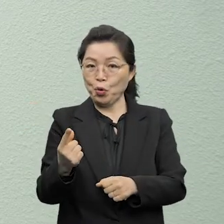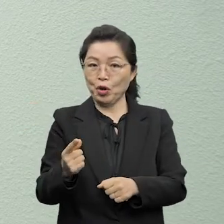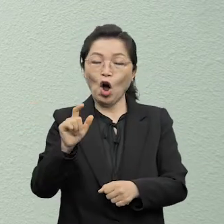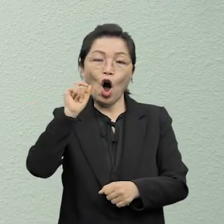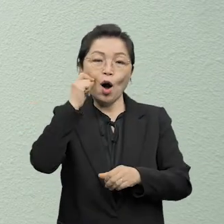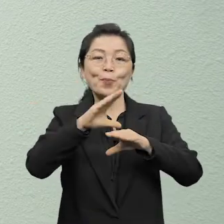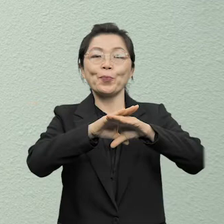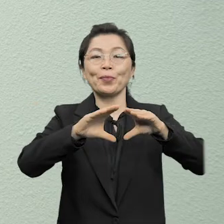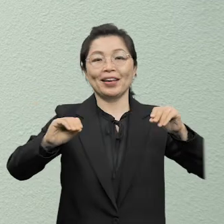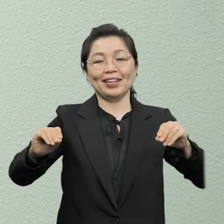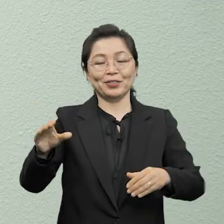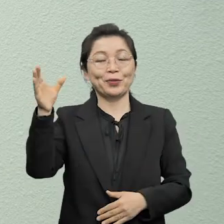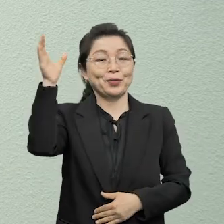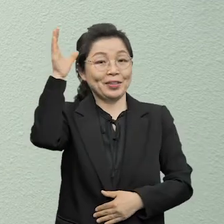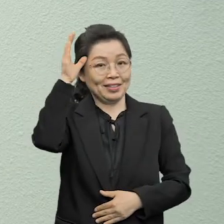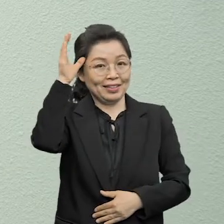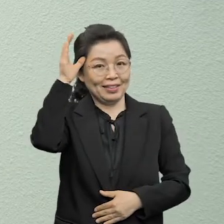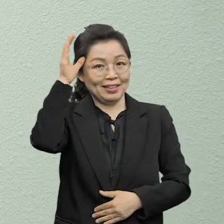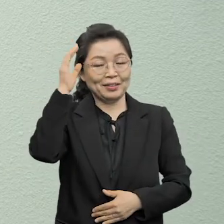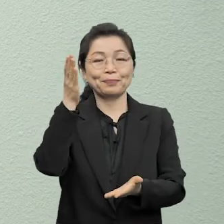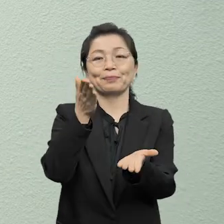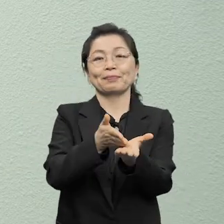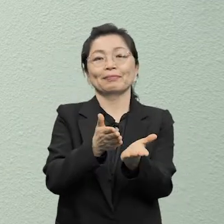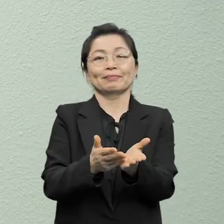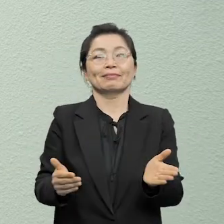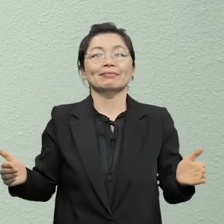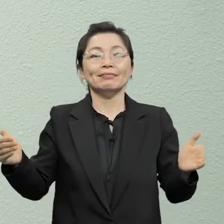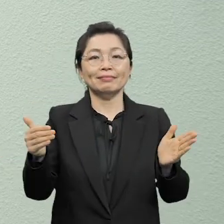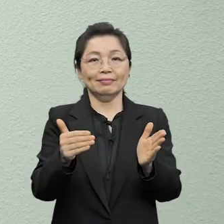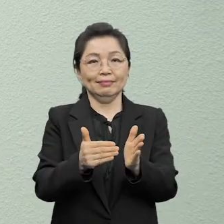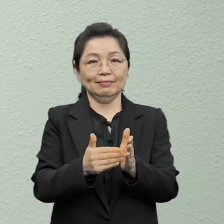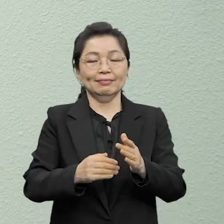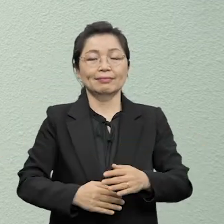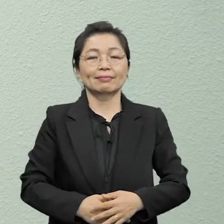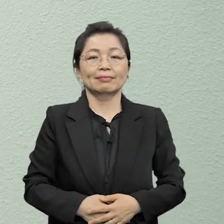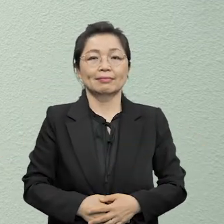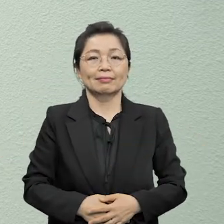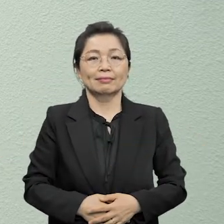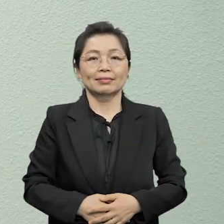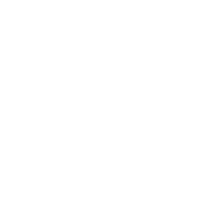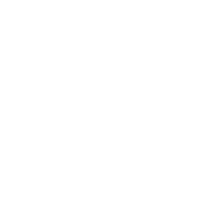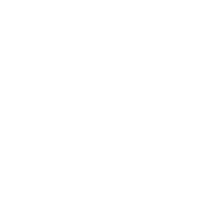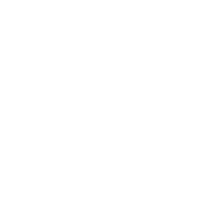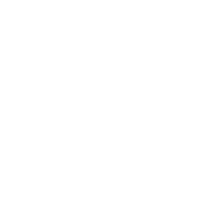되길 기대해봅니다. 인공지능 중심 도시에서 헬로 광주 정직현입니다.